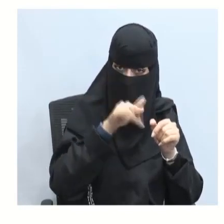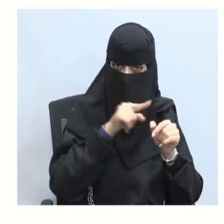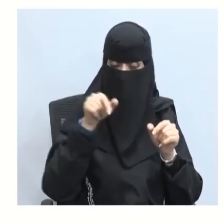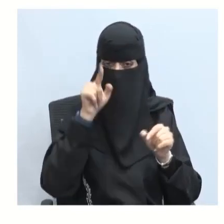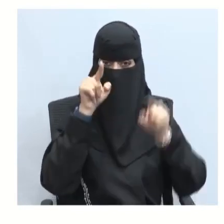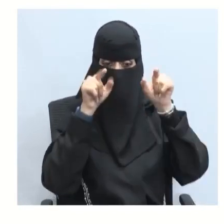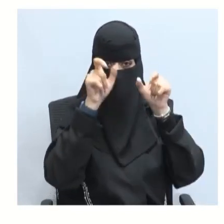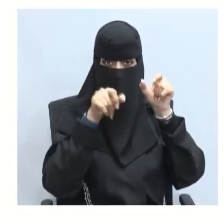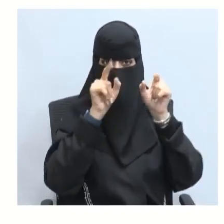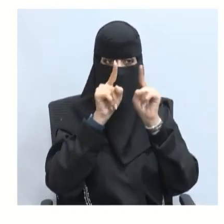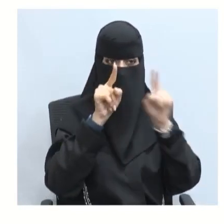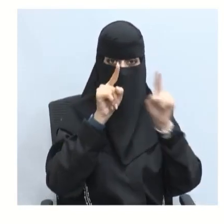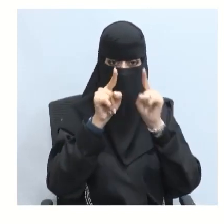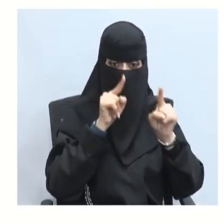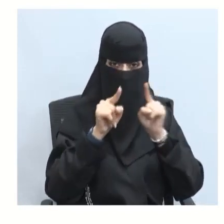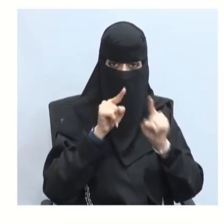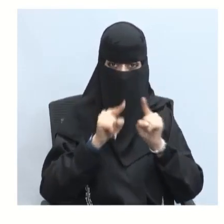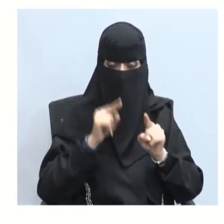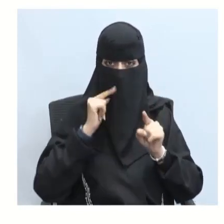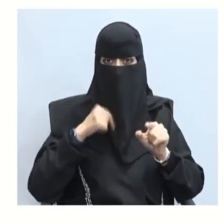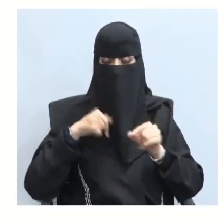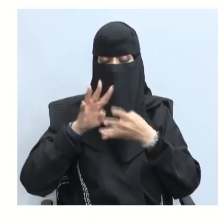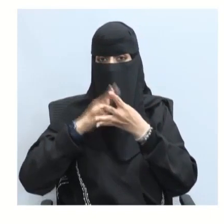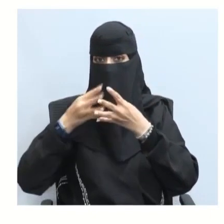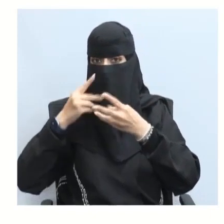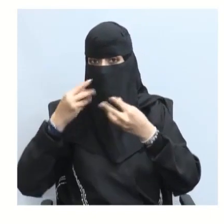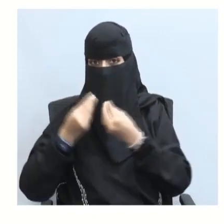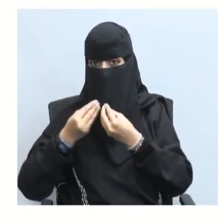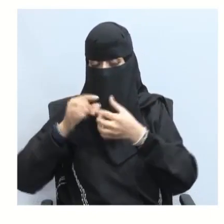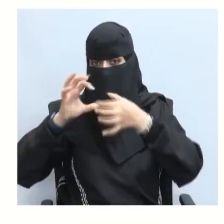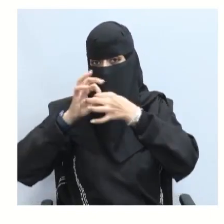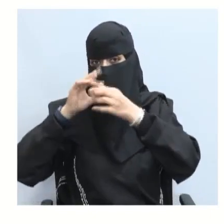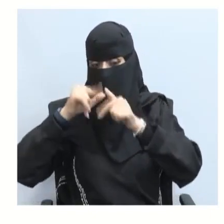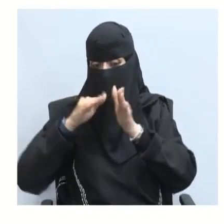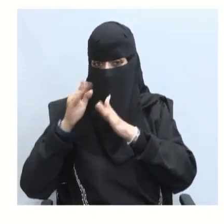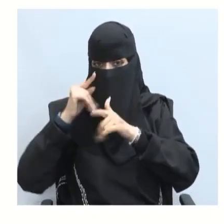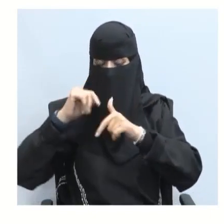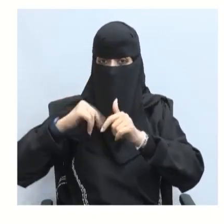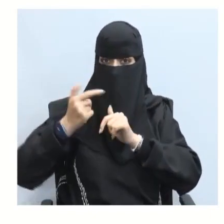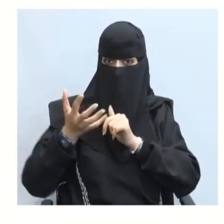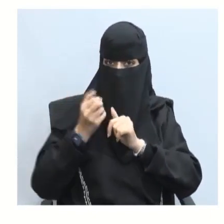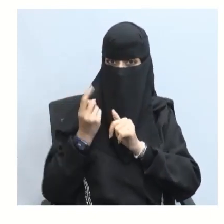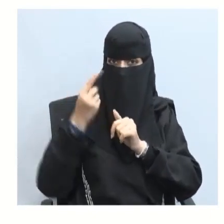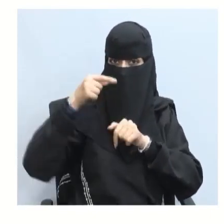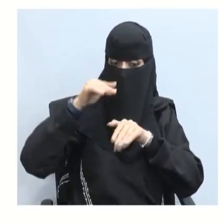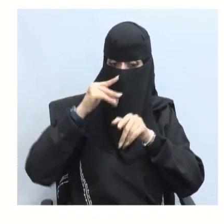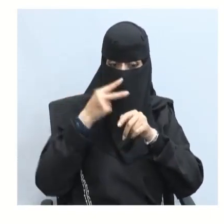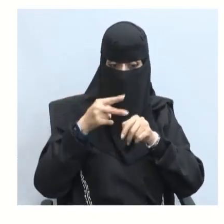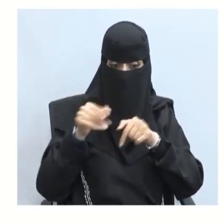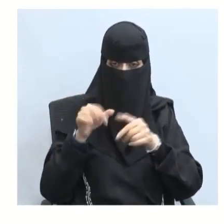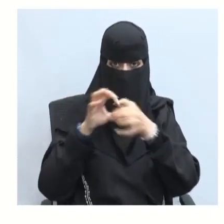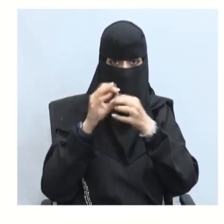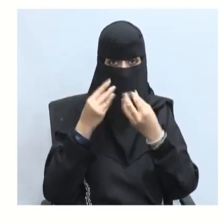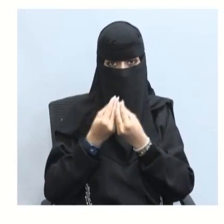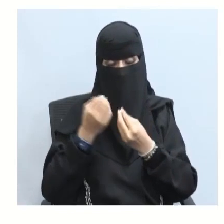الكربون سيعطيني ثمانيه ذرات هيدروجين ترتبط معها عندما تكون اربعه سيعطيني ع ذرات هيدروجين ترتبط